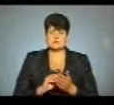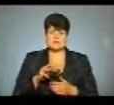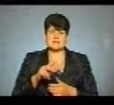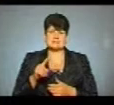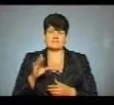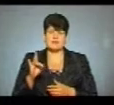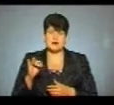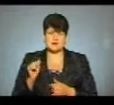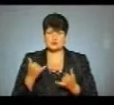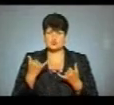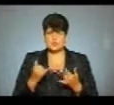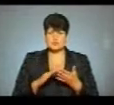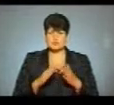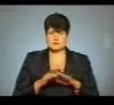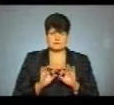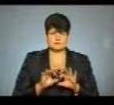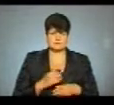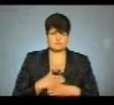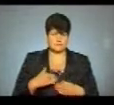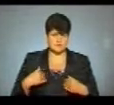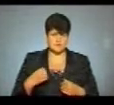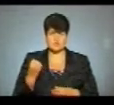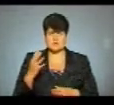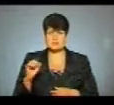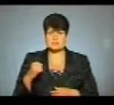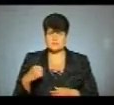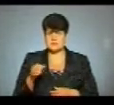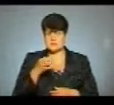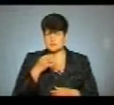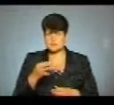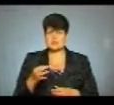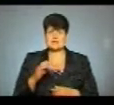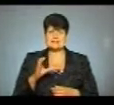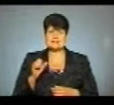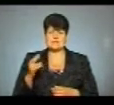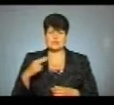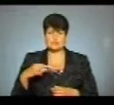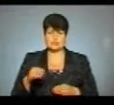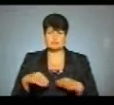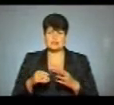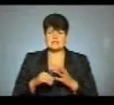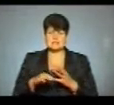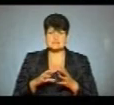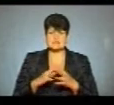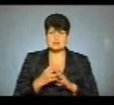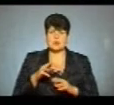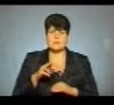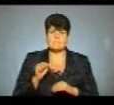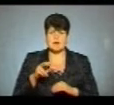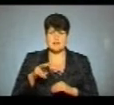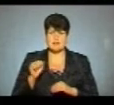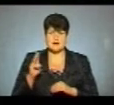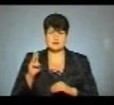Звариш сьогодні ситуацію не прокоментувала. 14 серпня повідомила, що садоводам виділи землю у селі Малашівці з Борівського